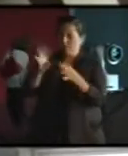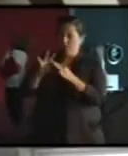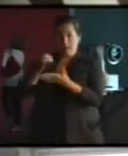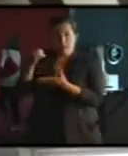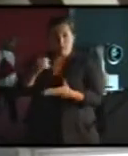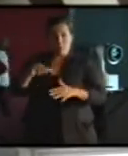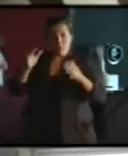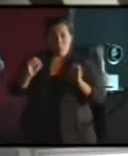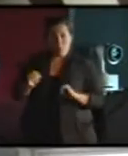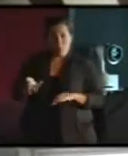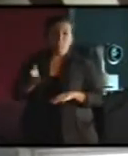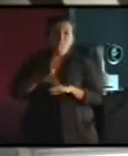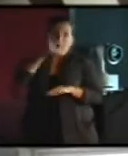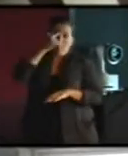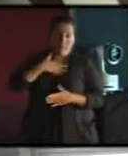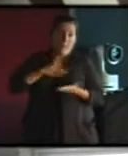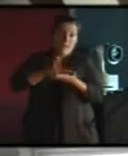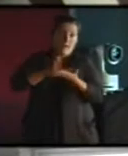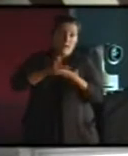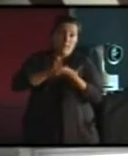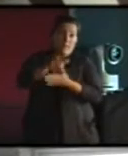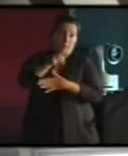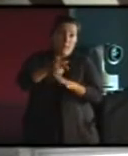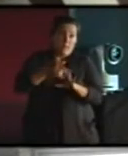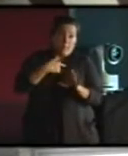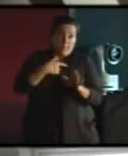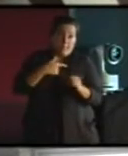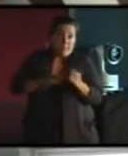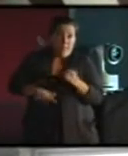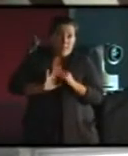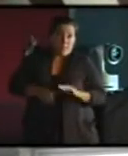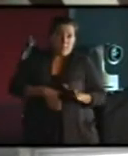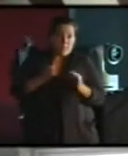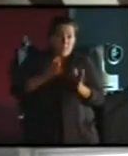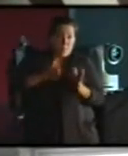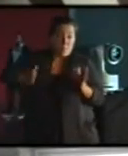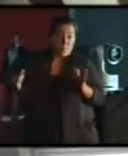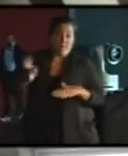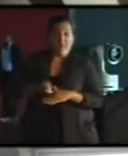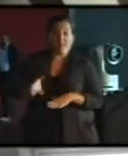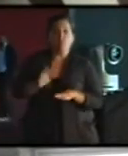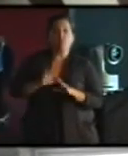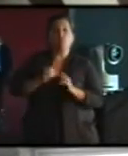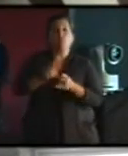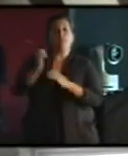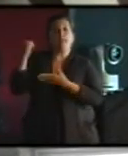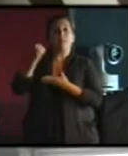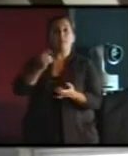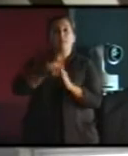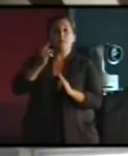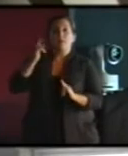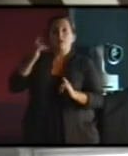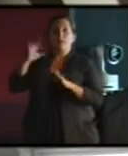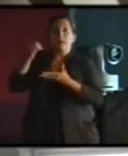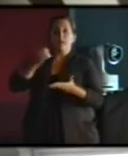peu en perspective. Alors je m'excuse par avance pour les puristes, mais si on regarde un peu l'histoire, le regard qu'on porte sur le patrimoine, moi je crois qu'il y a